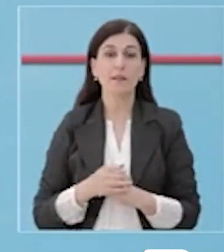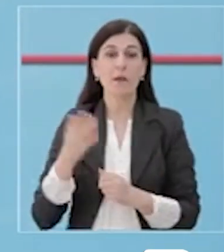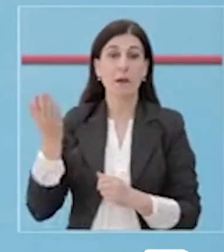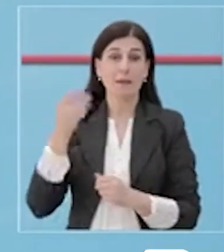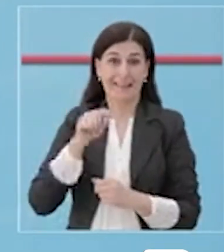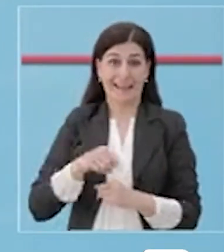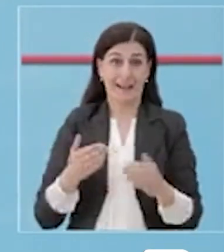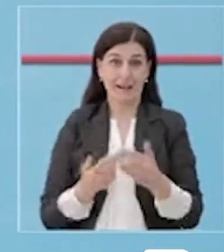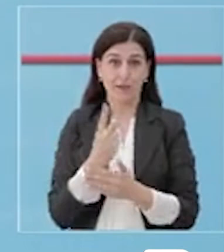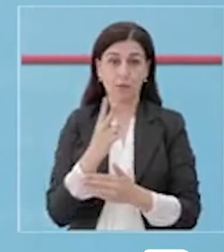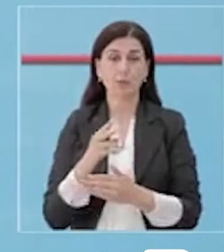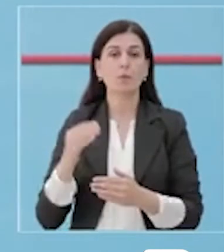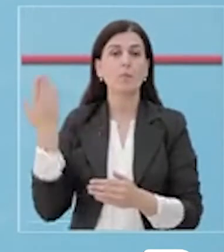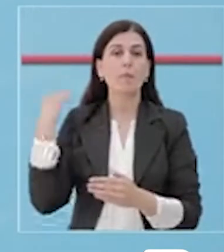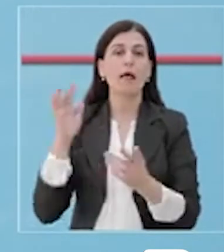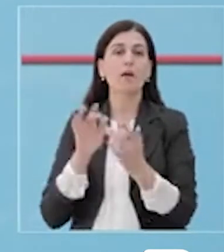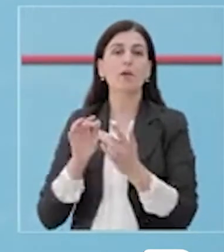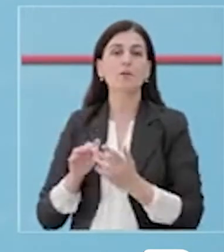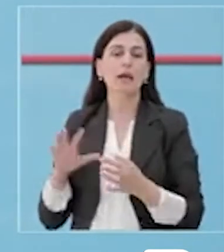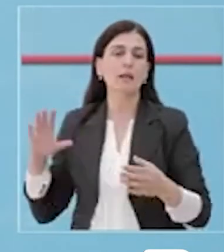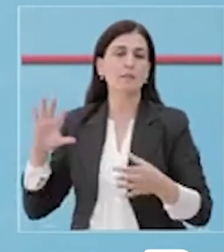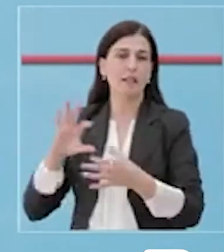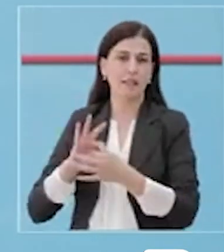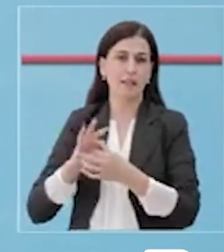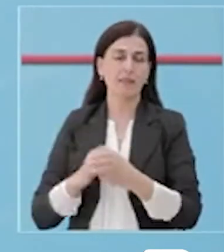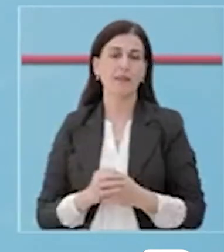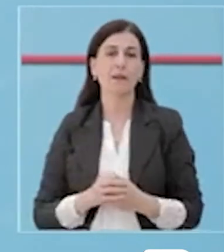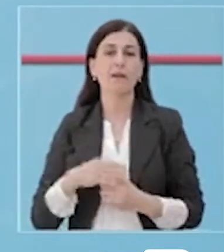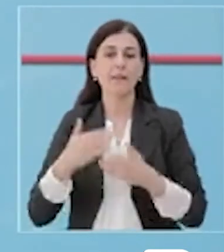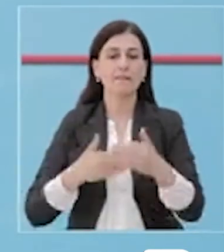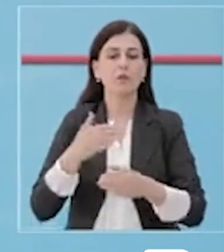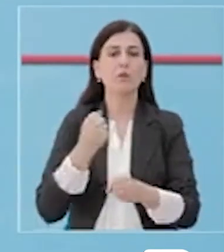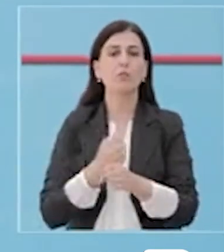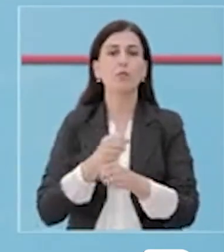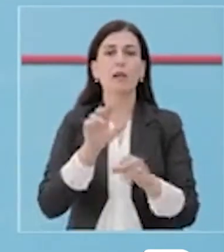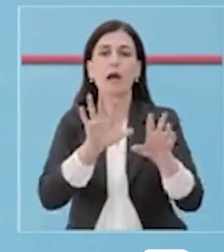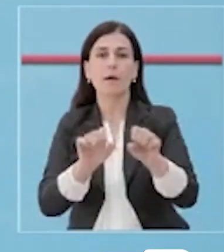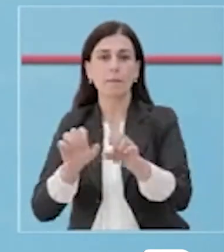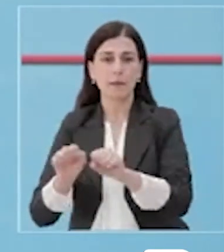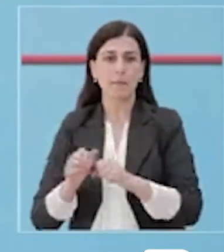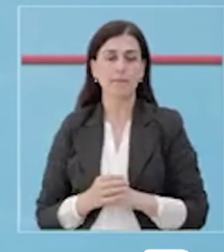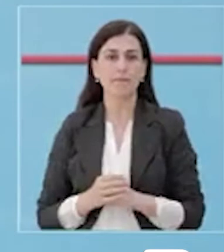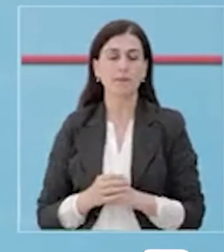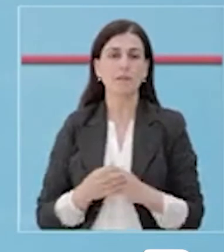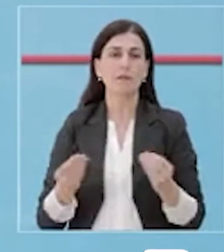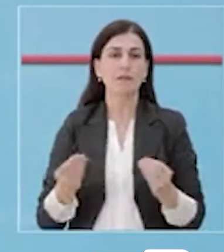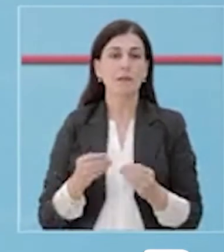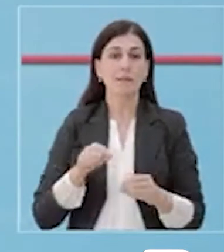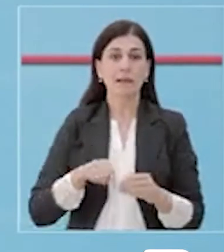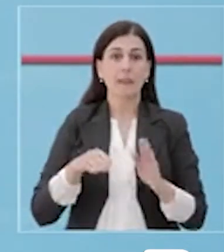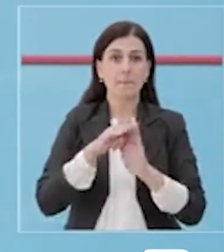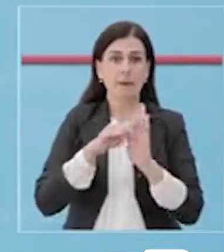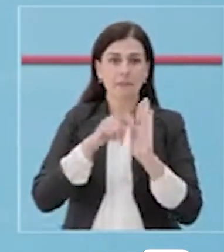të rasteve tashmë të konfirmuara pozitiv dhe hetimi epidemiologjik po vazhdon në teren. Marrja në kohë e masave për distancimin